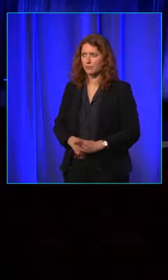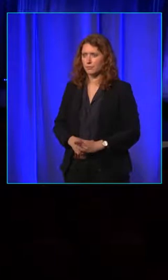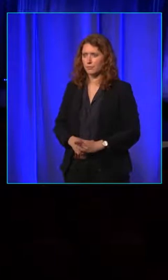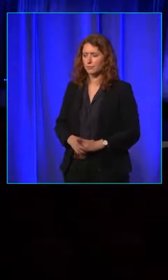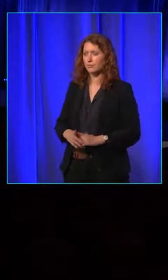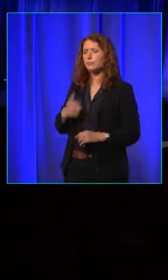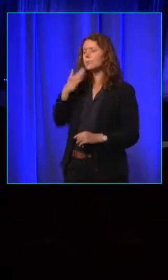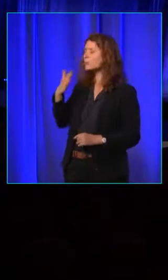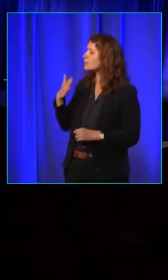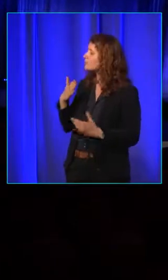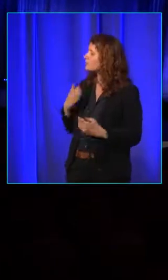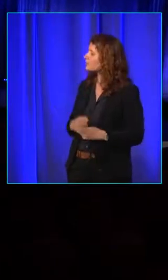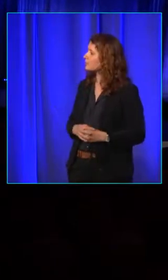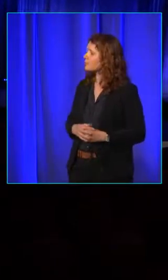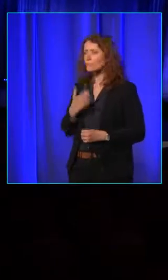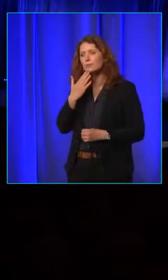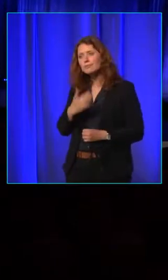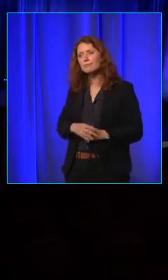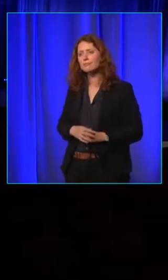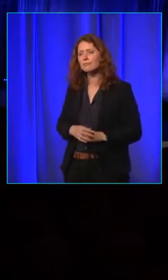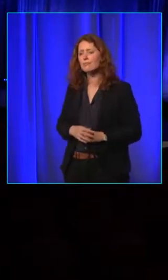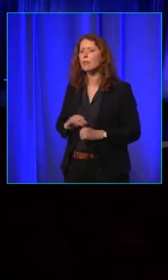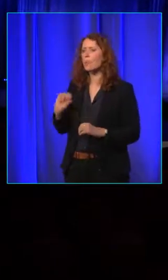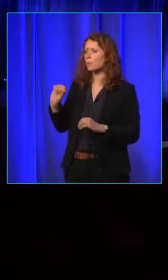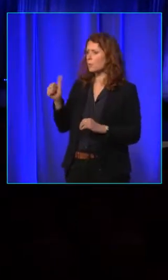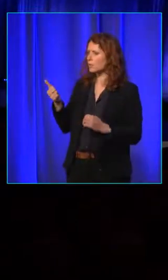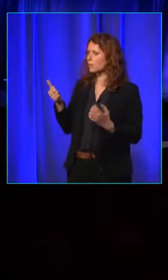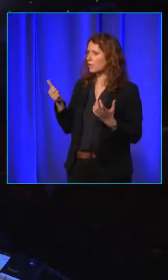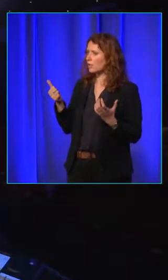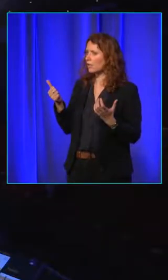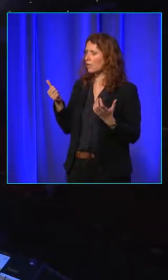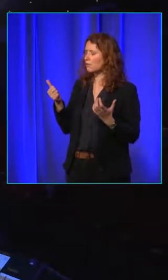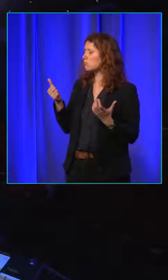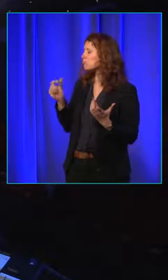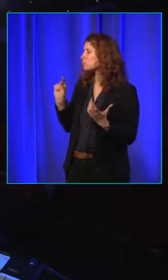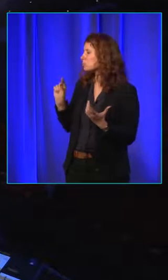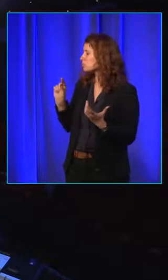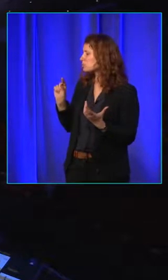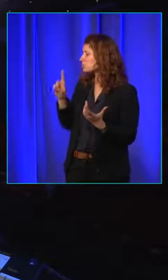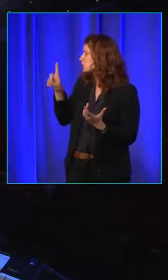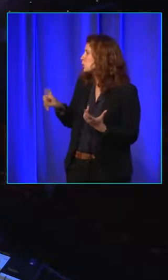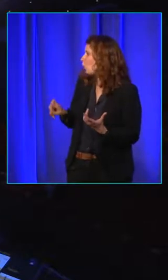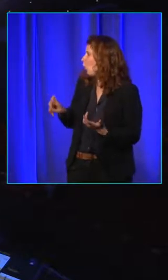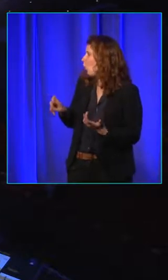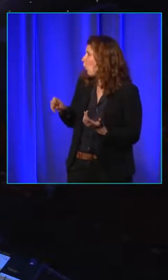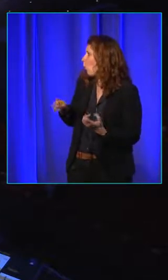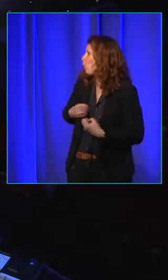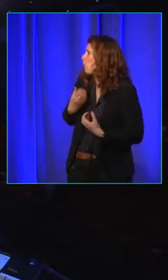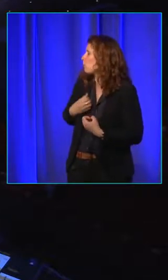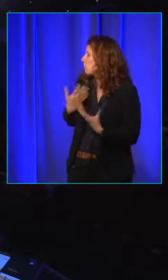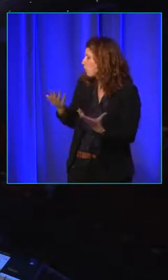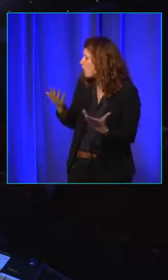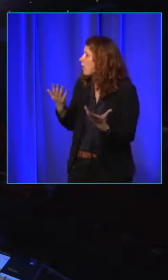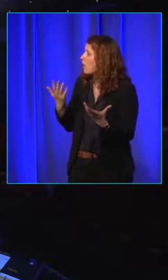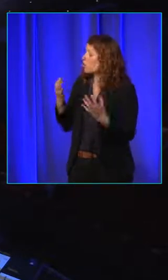Bonsoir. Bonsoir. D'abord, j'ai une petite remarque et une question. La remarque, c'est